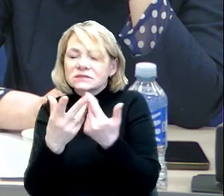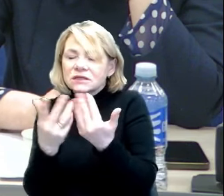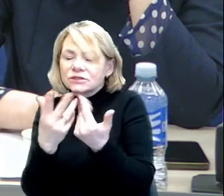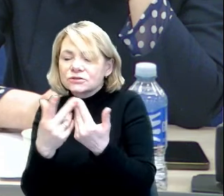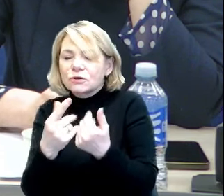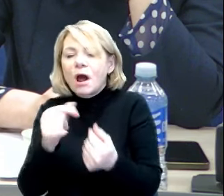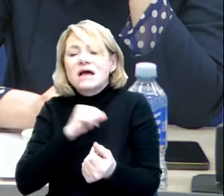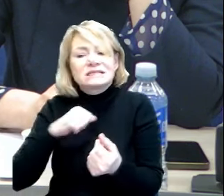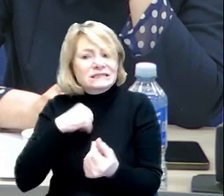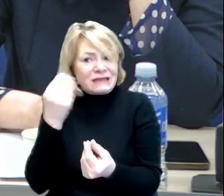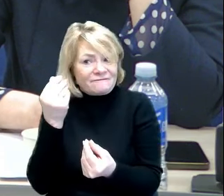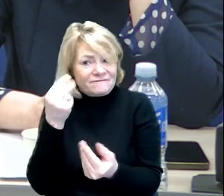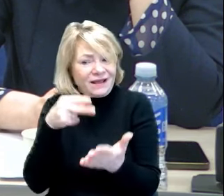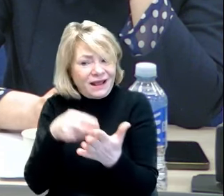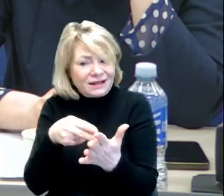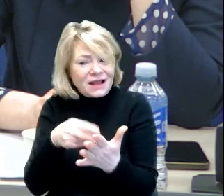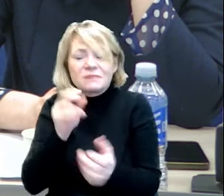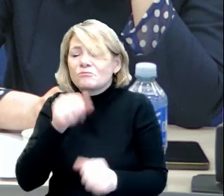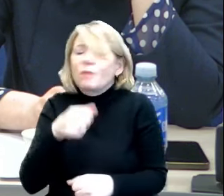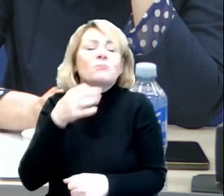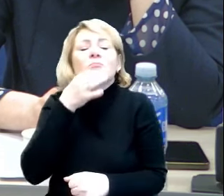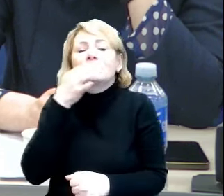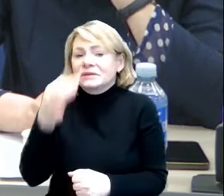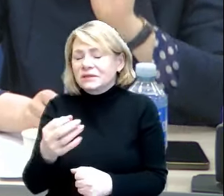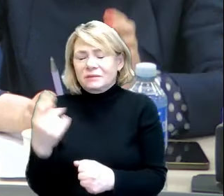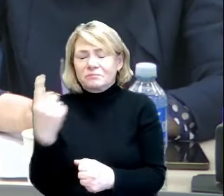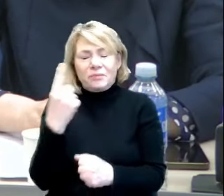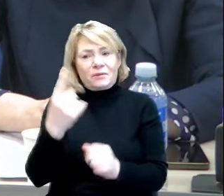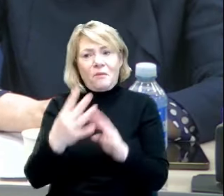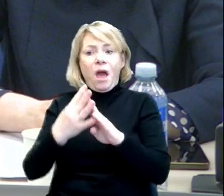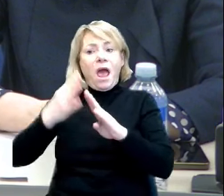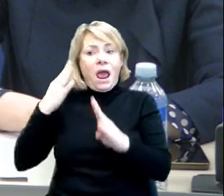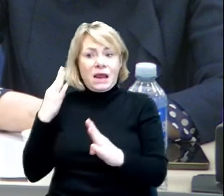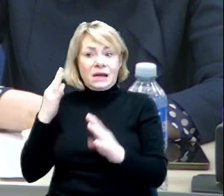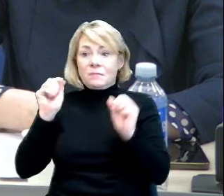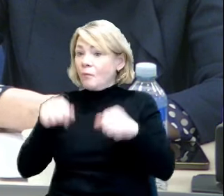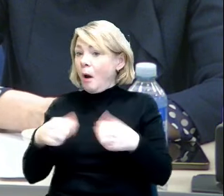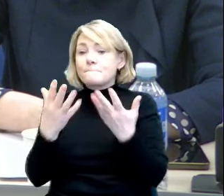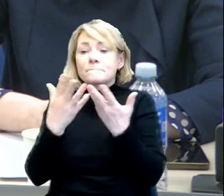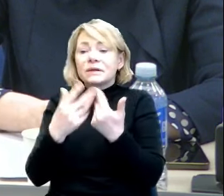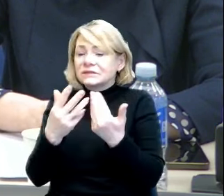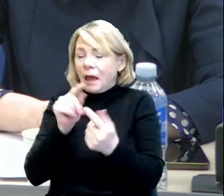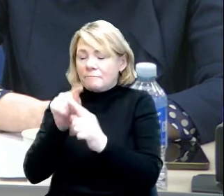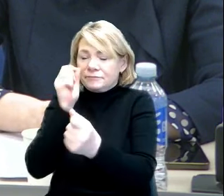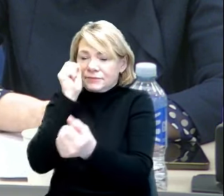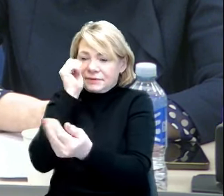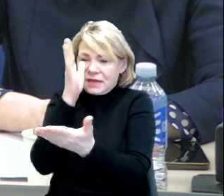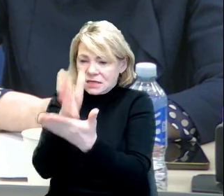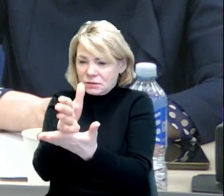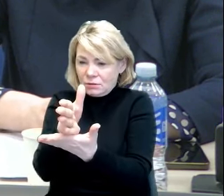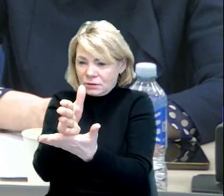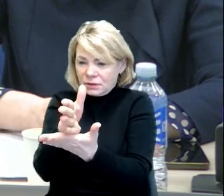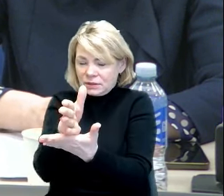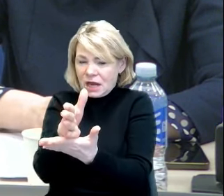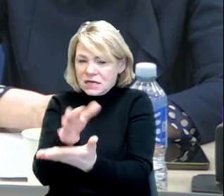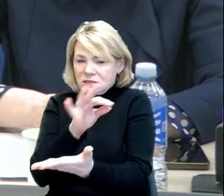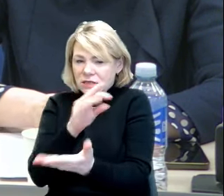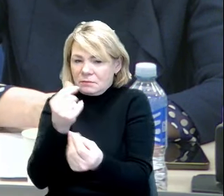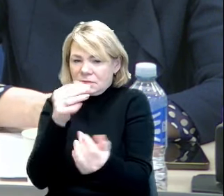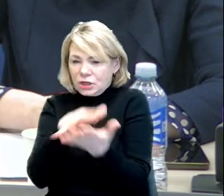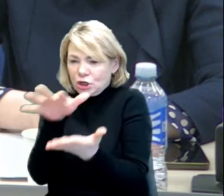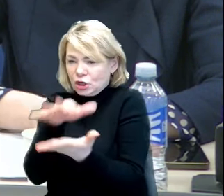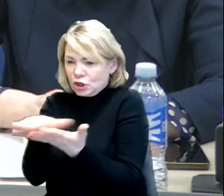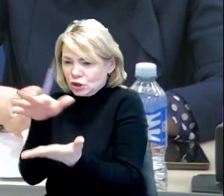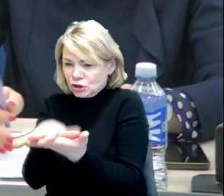sako kad pirmiausia yra suskaičiuojamos tiesioginės sąnaudos tenkančios būtent